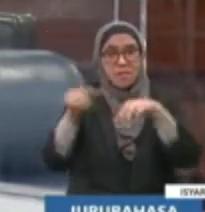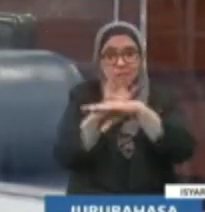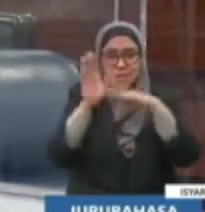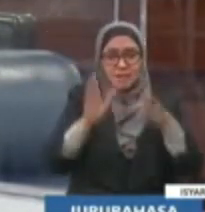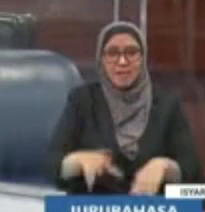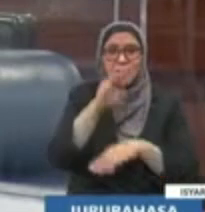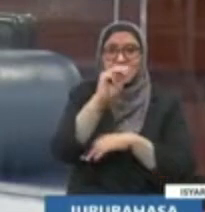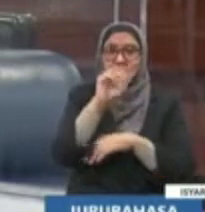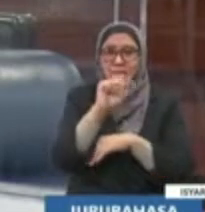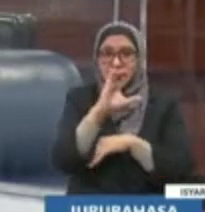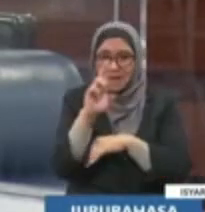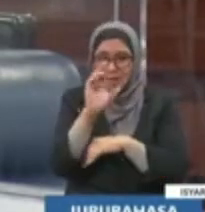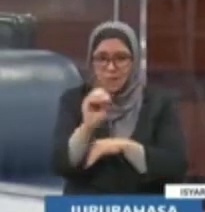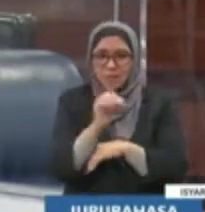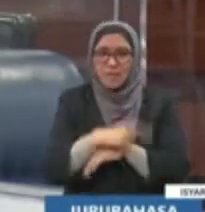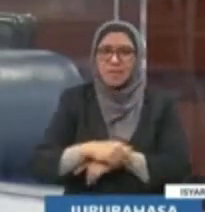iaitu sebanyak